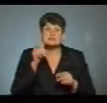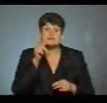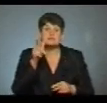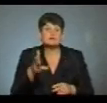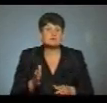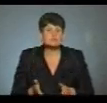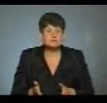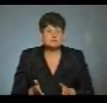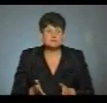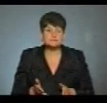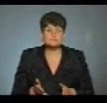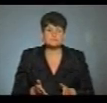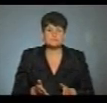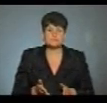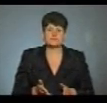післязавтра, правда?